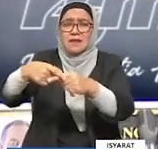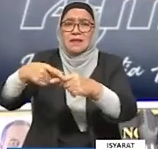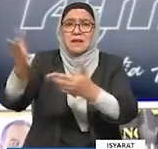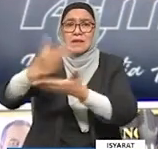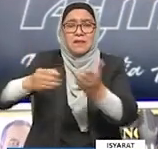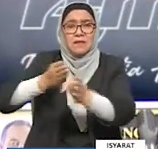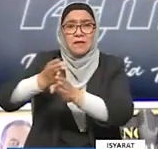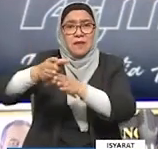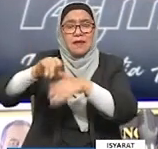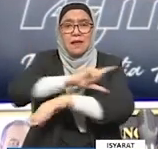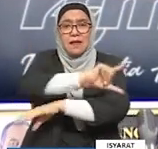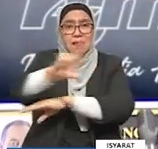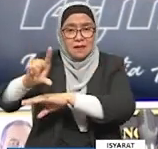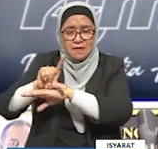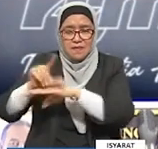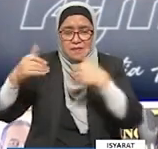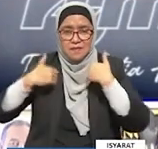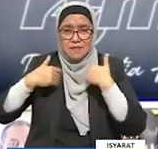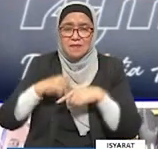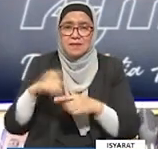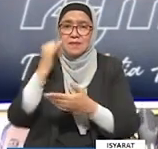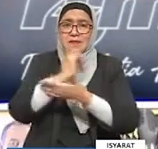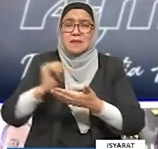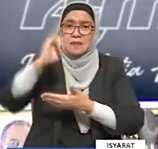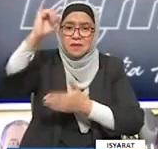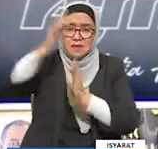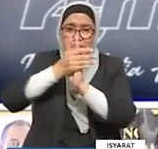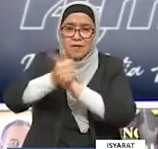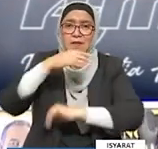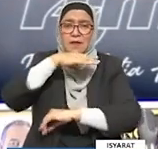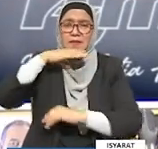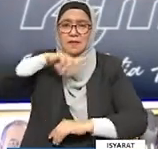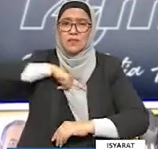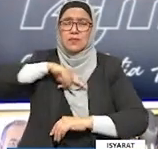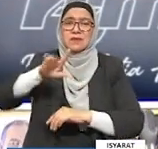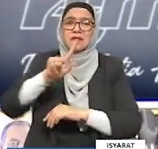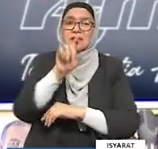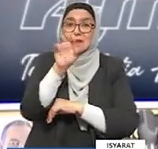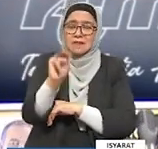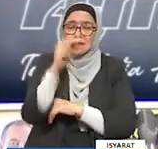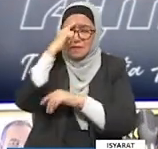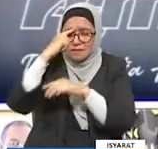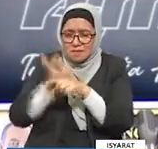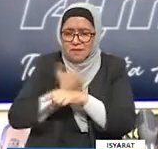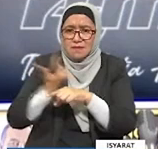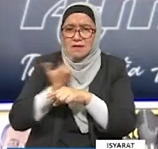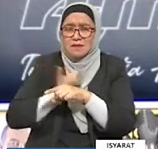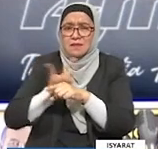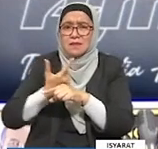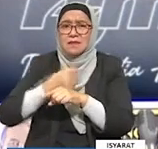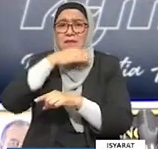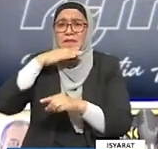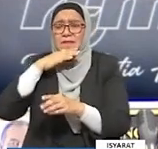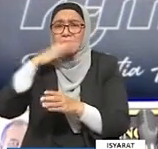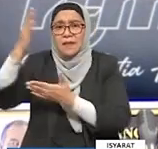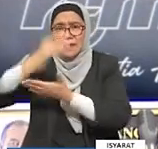institut-institut kemahiran belia, institut latihan yang dimiliki oleh kementerian dalam melatih belia di sektor ini? Saya semua